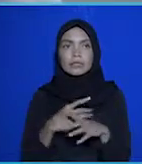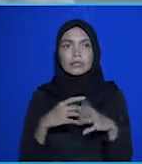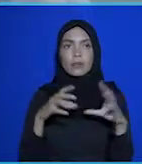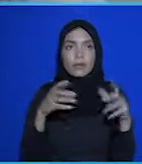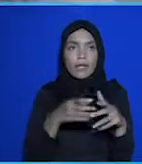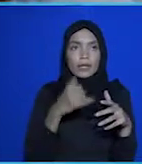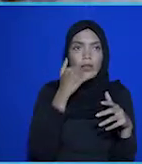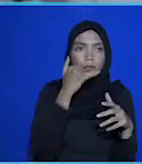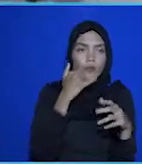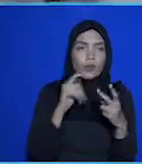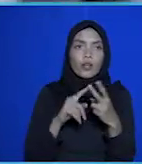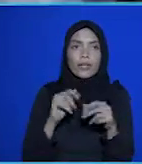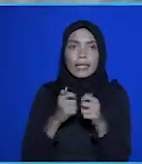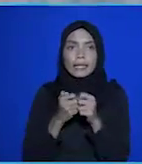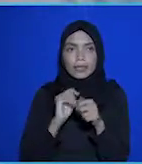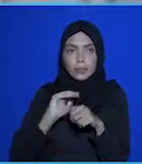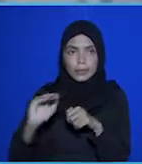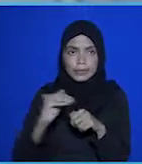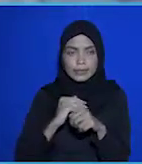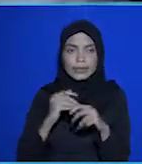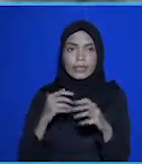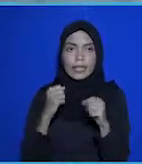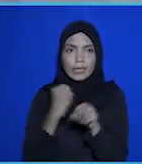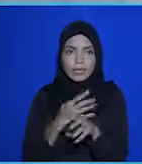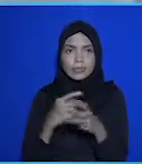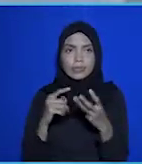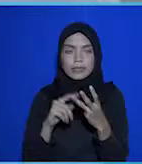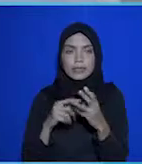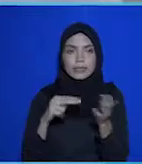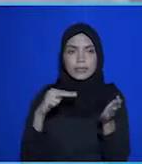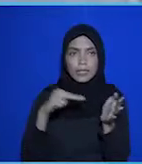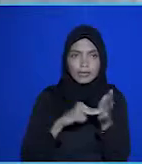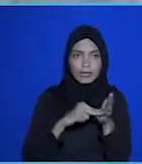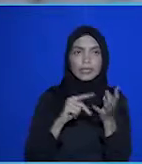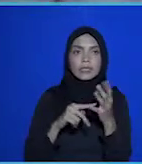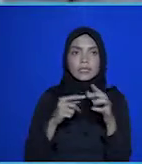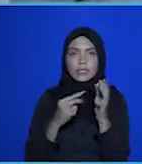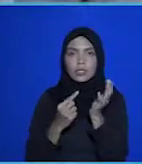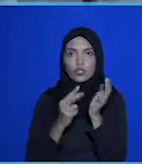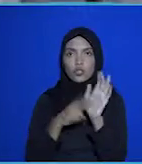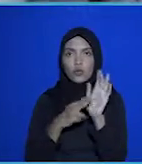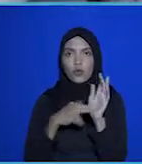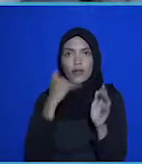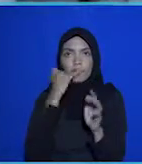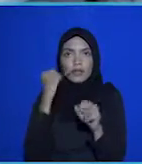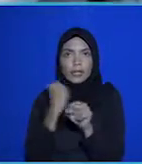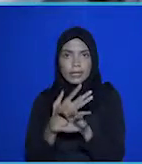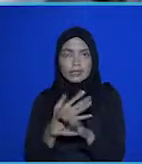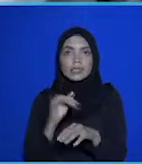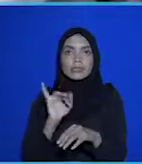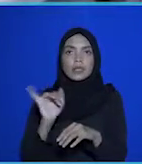SMS gratis, layanan charger, kemudian SMS SIM card gratis, genset. Ada layanan